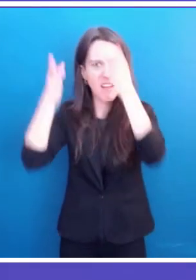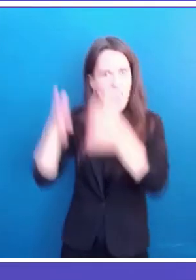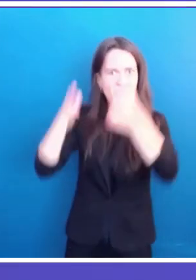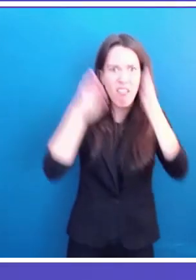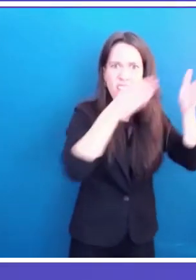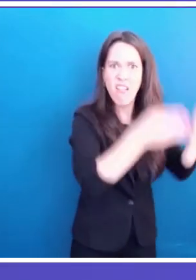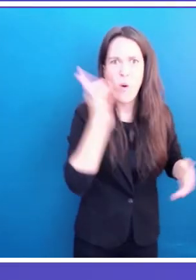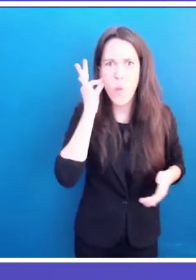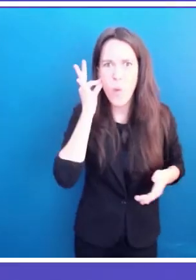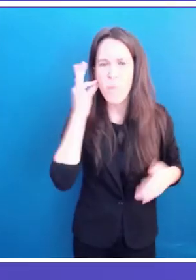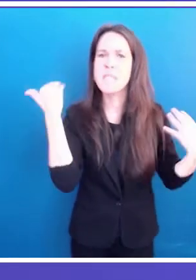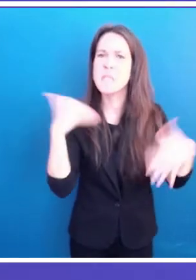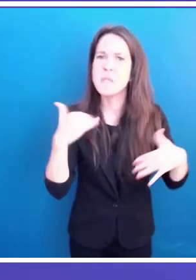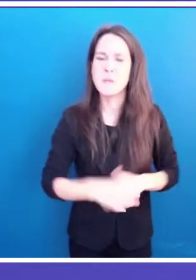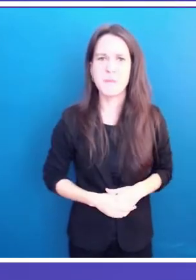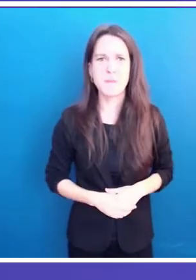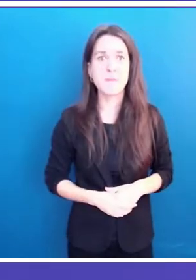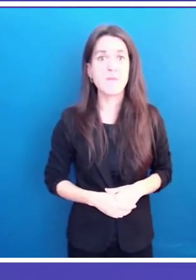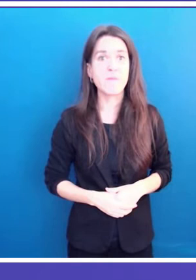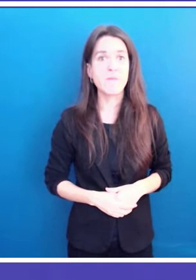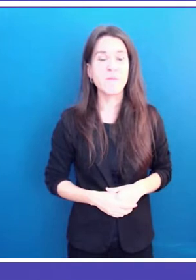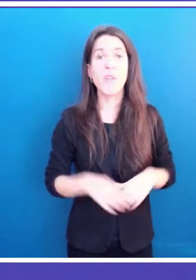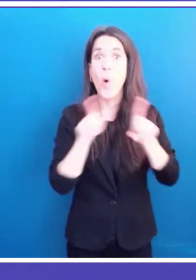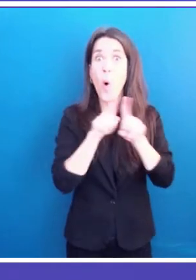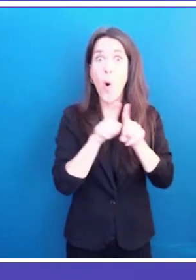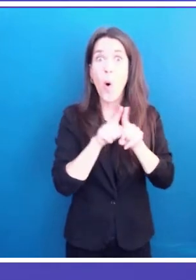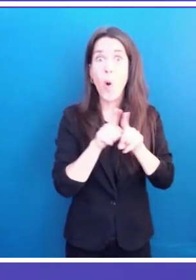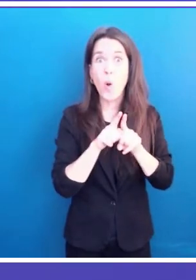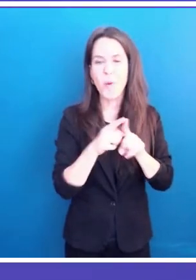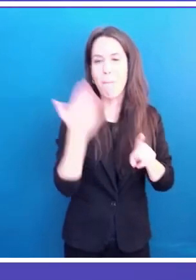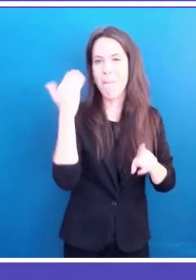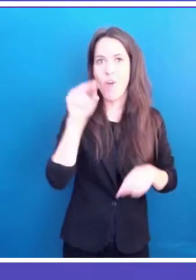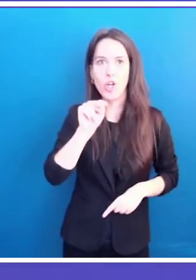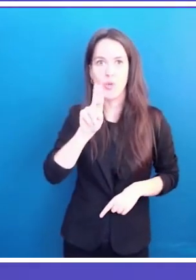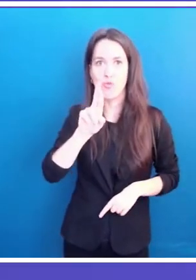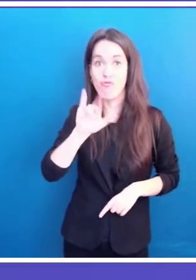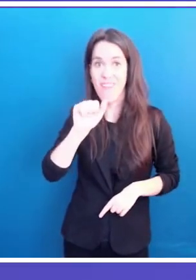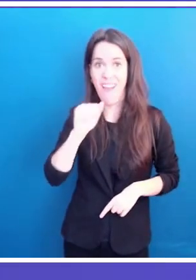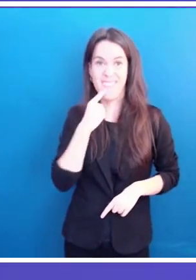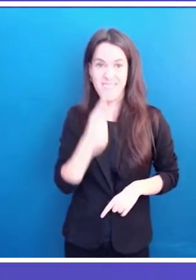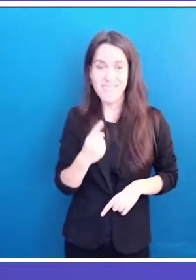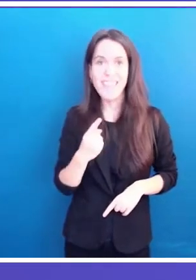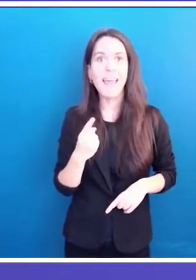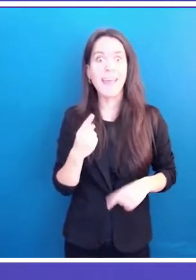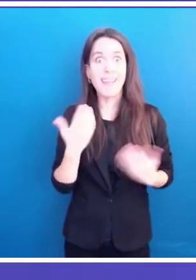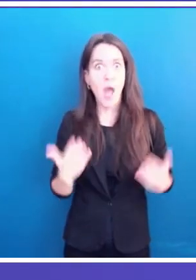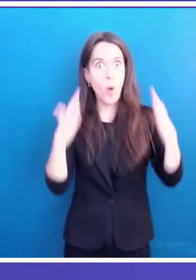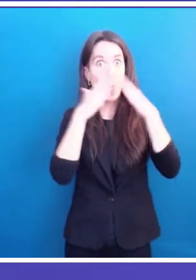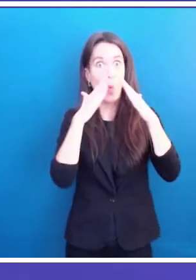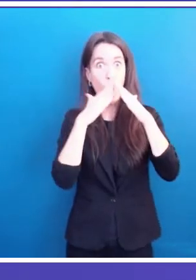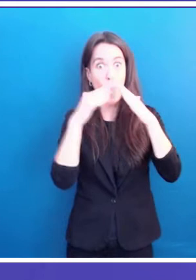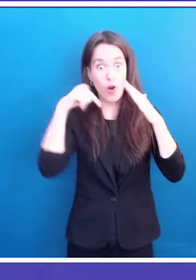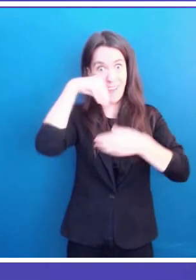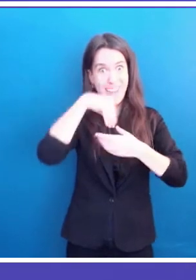ازدياد العمل في المنازل ذكرته نوريا بشكل كبير، وتعاني النساء